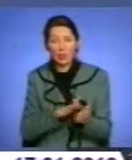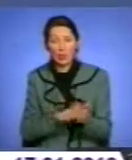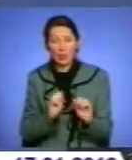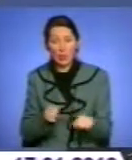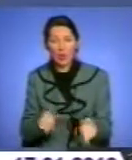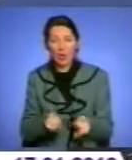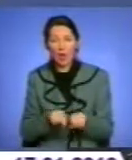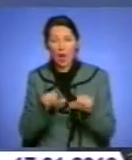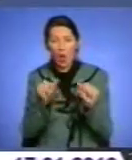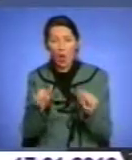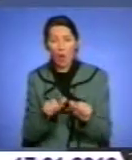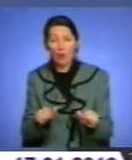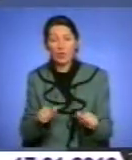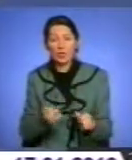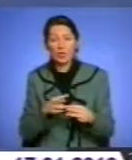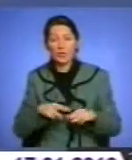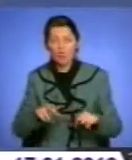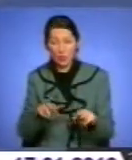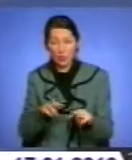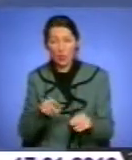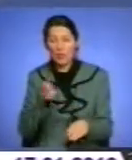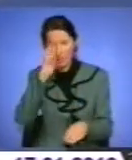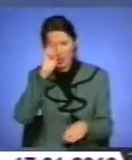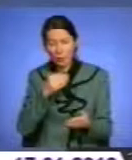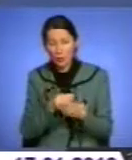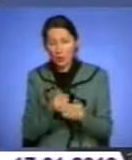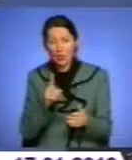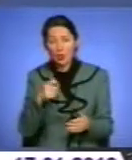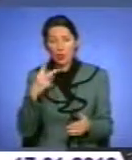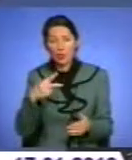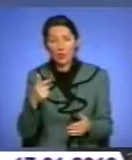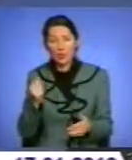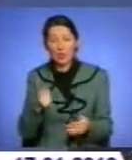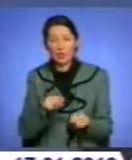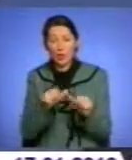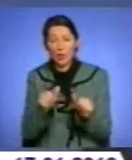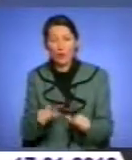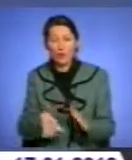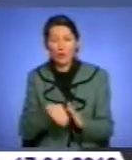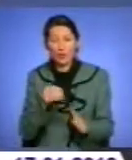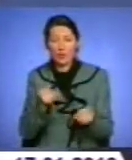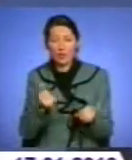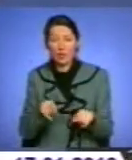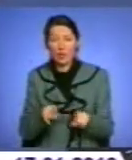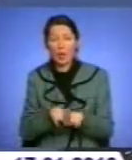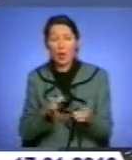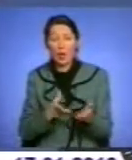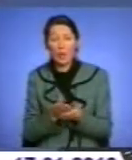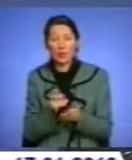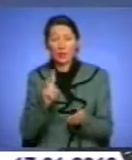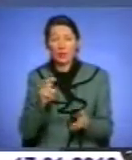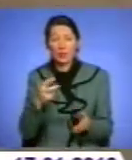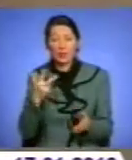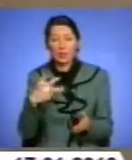оформлення свідоцтва. Це мито йде в бюджет, і 120 гривень за оформлення витягу. Тобто наразі така плата становить